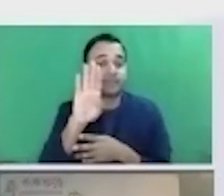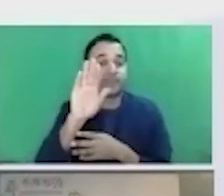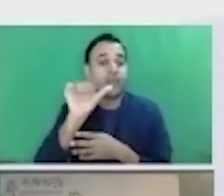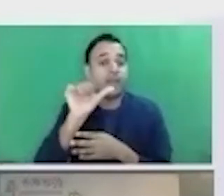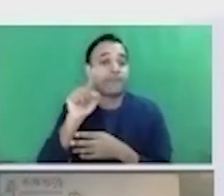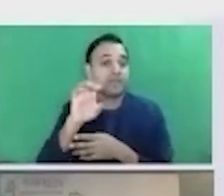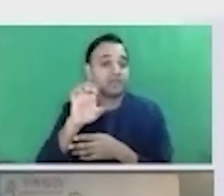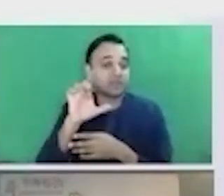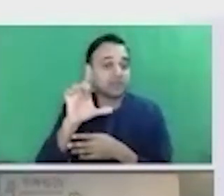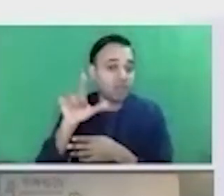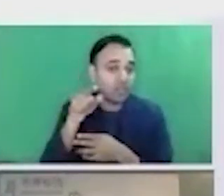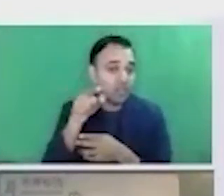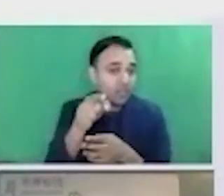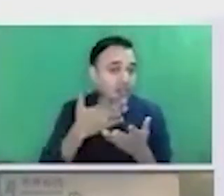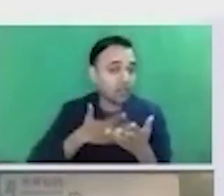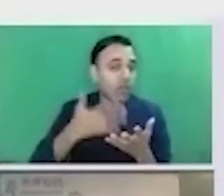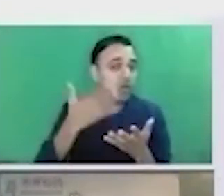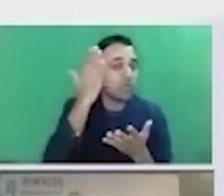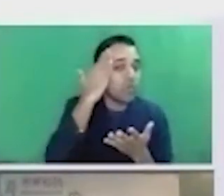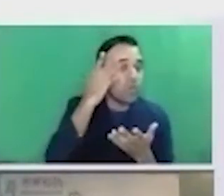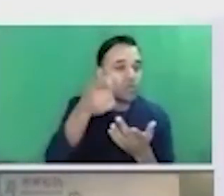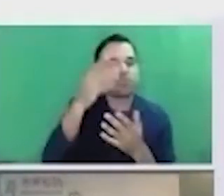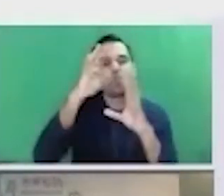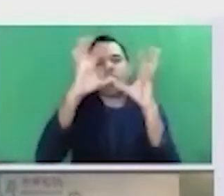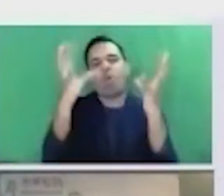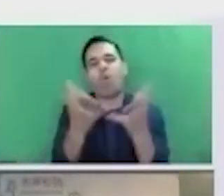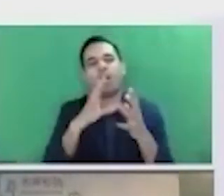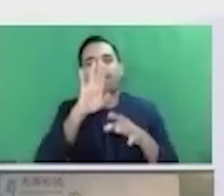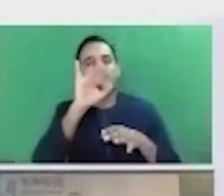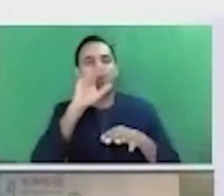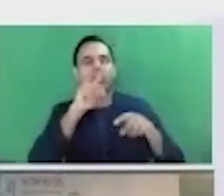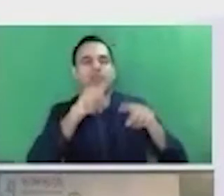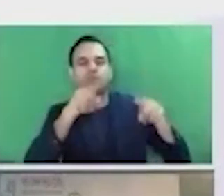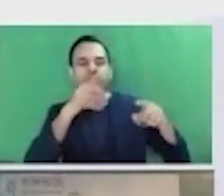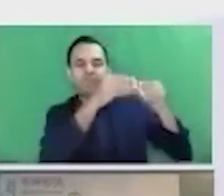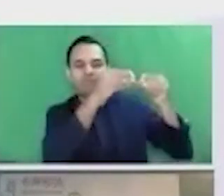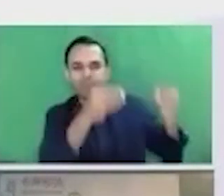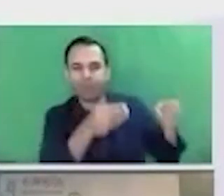يجب سيتم تبني هذا المشروع في العام القادم